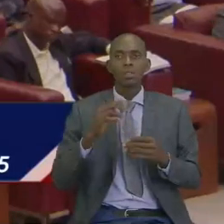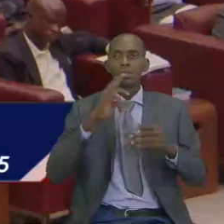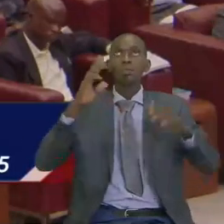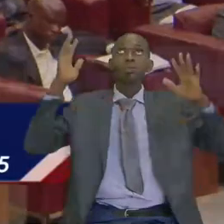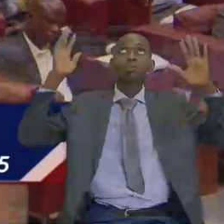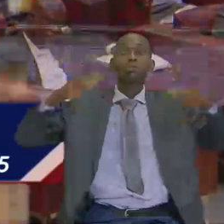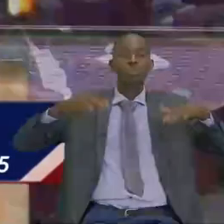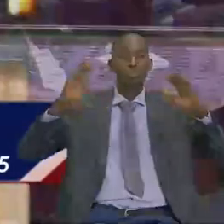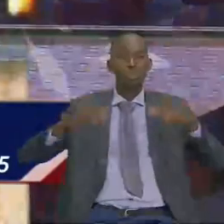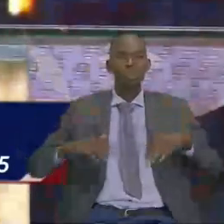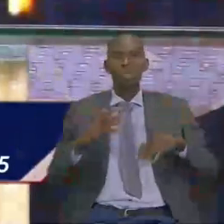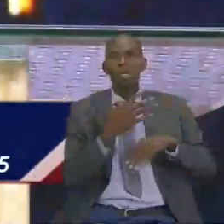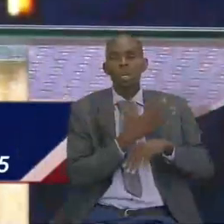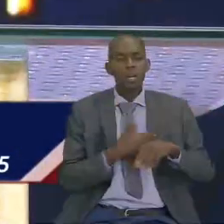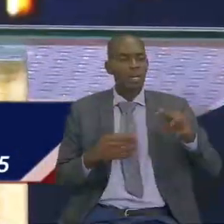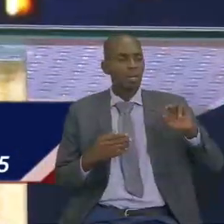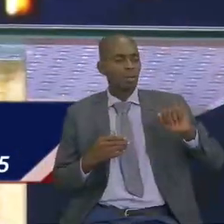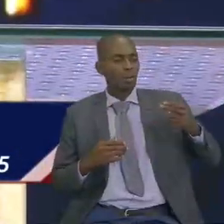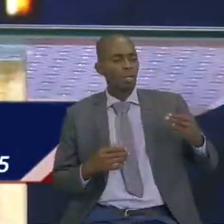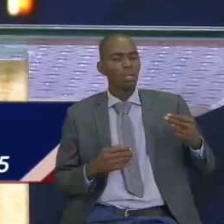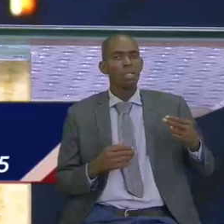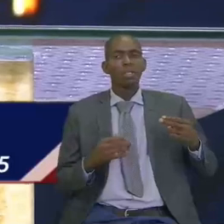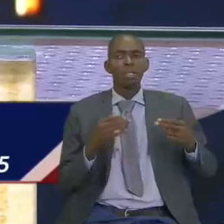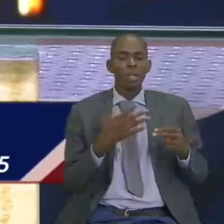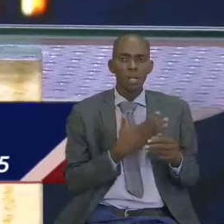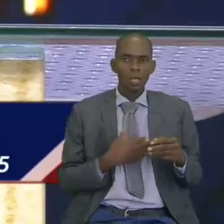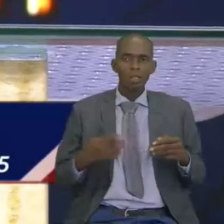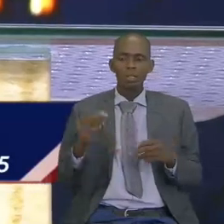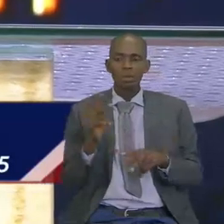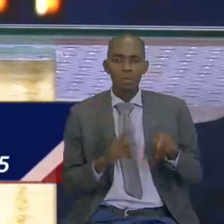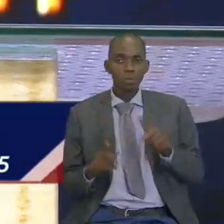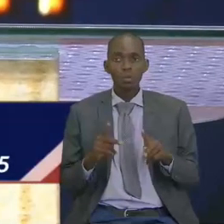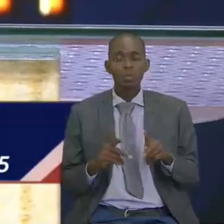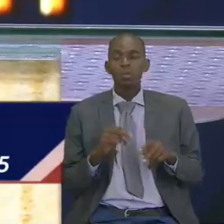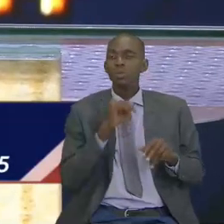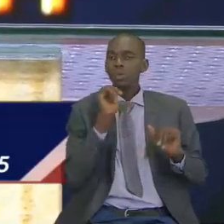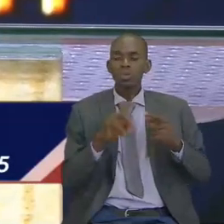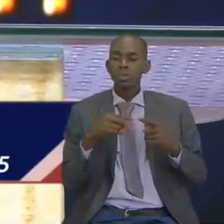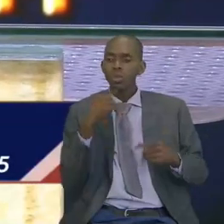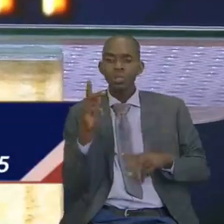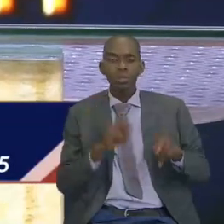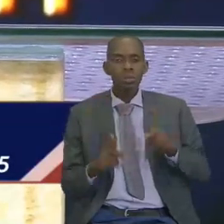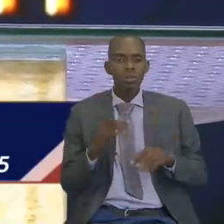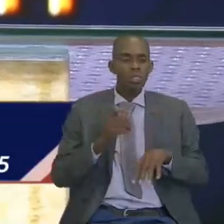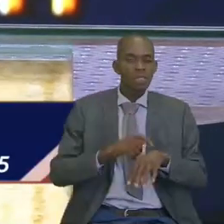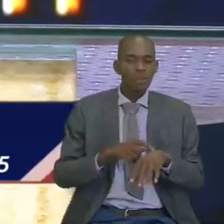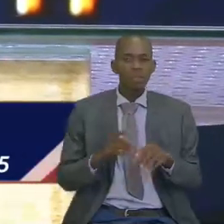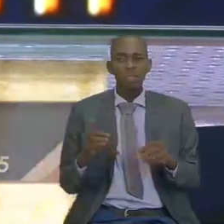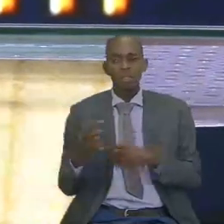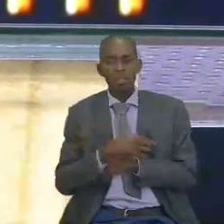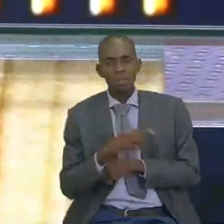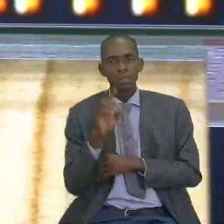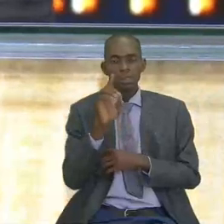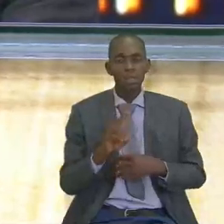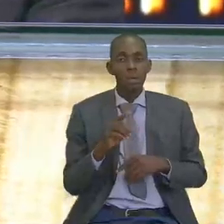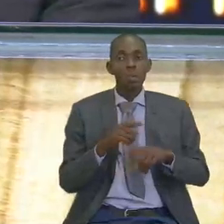le déluge a commencé et Noah et Noé et ses enfants n'ont pas pu dire aux gens le jour, le